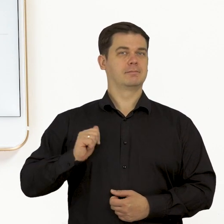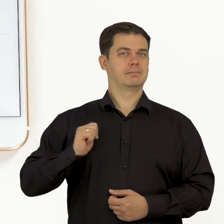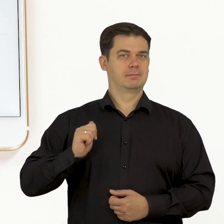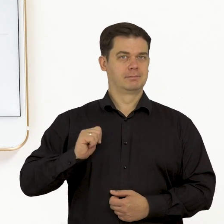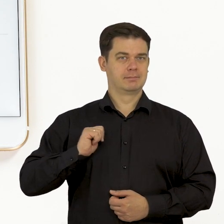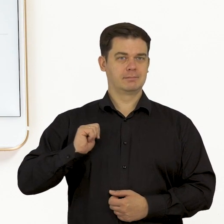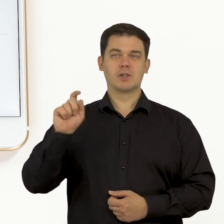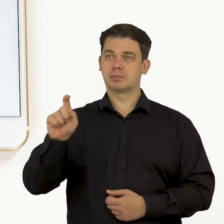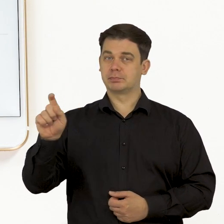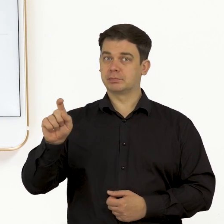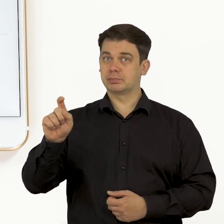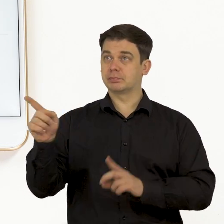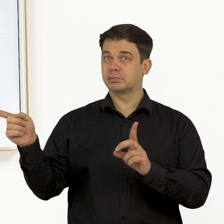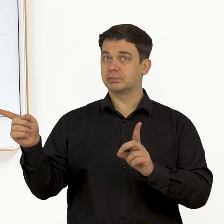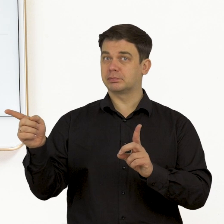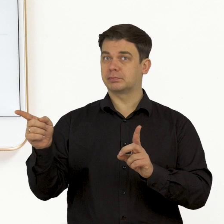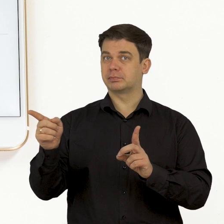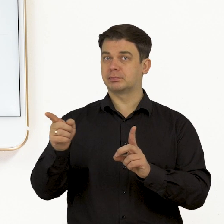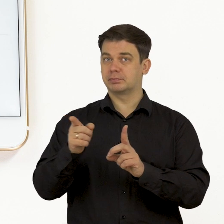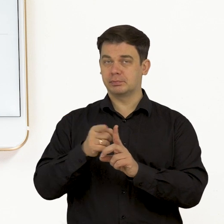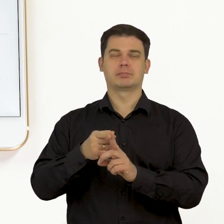Czekamy chwilę, aż przenoszenie się zakończy.